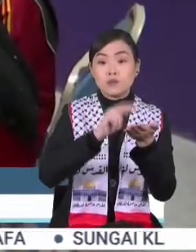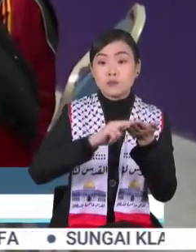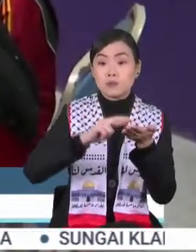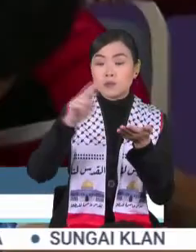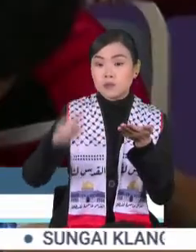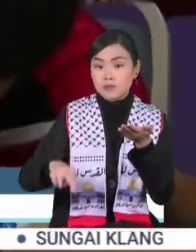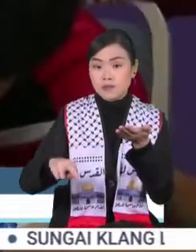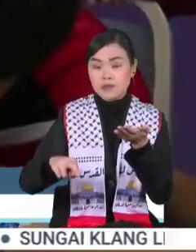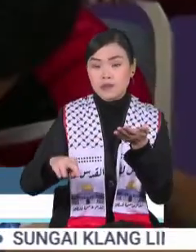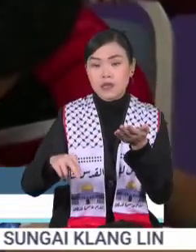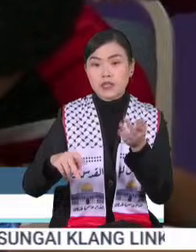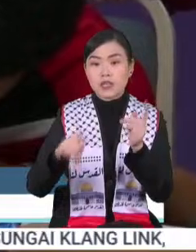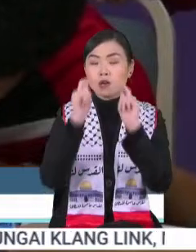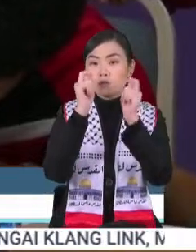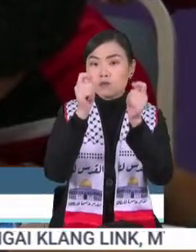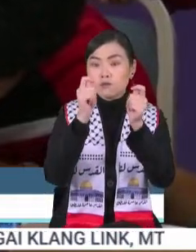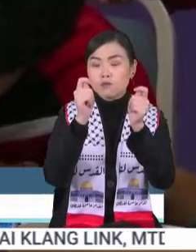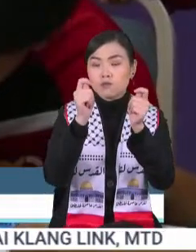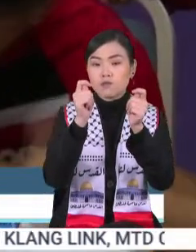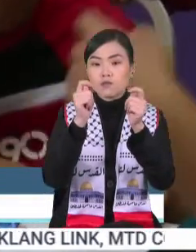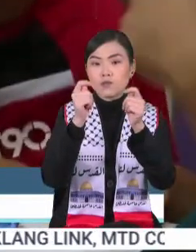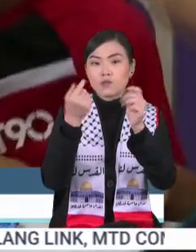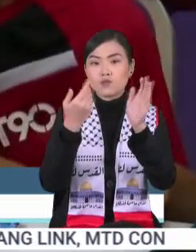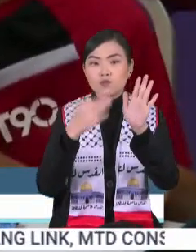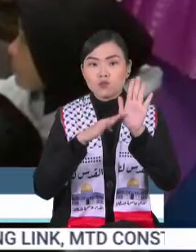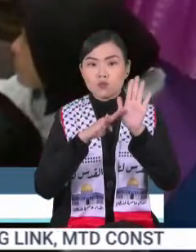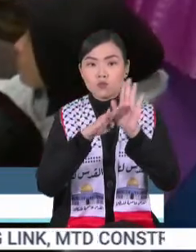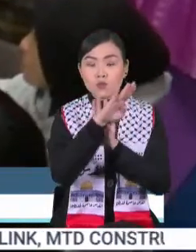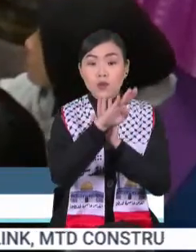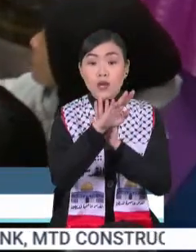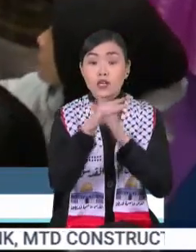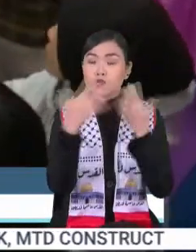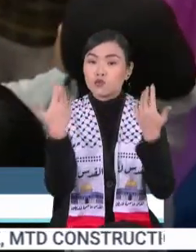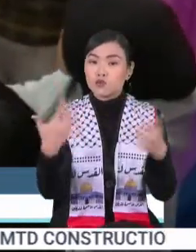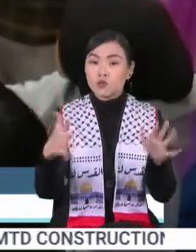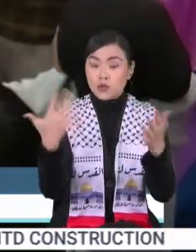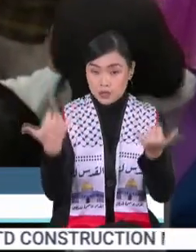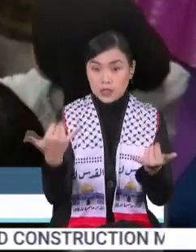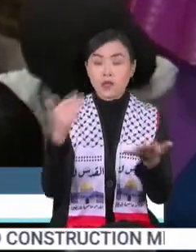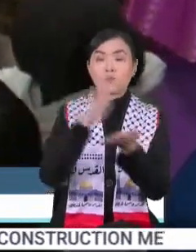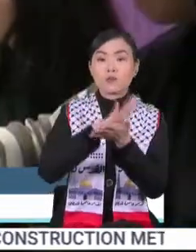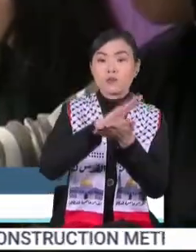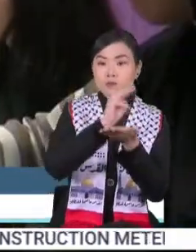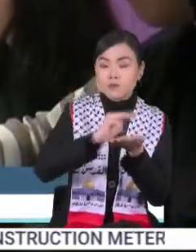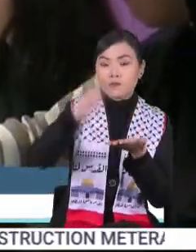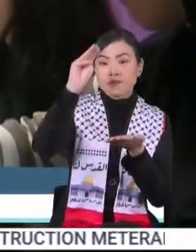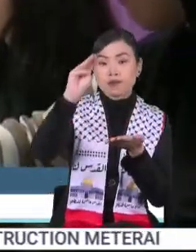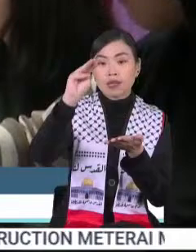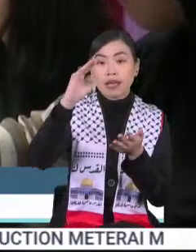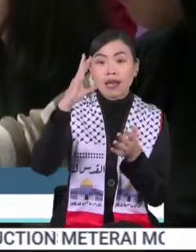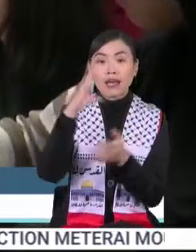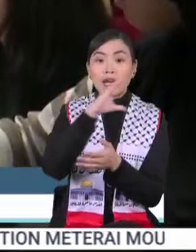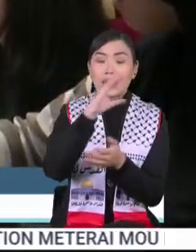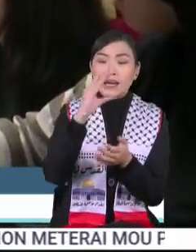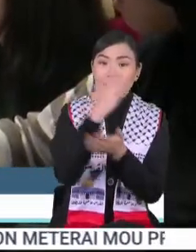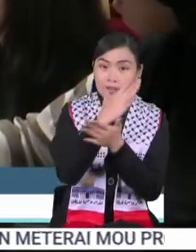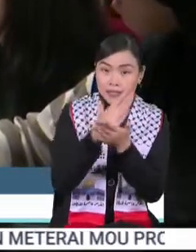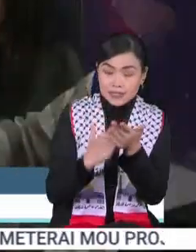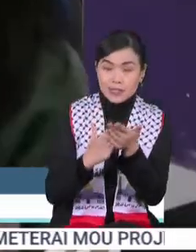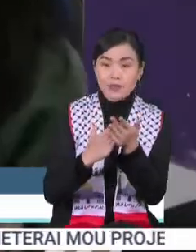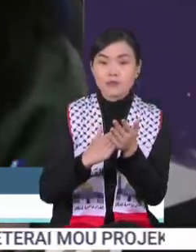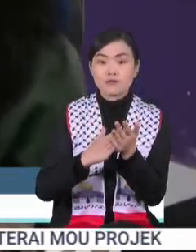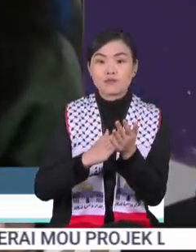kami pusat tuisen tersebut berkembang ke peringkat menengah Kini lebih 20 calon SPM 2024 yang